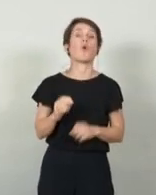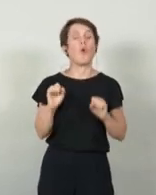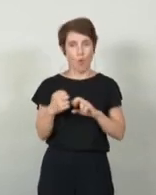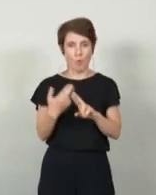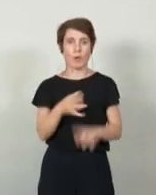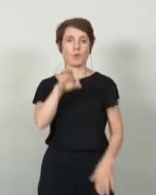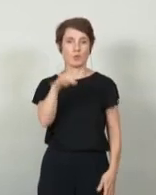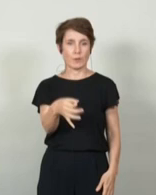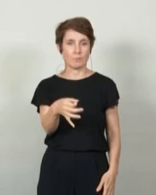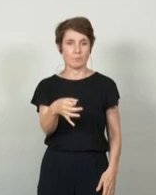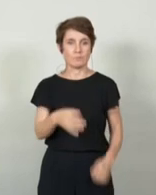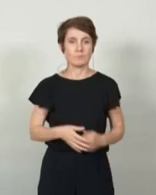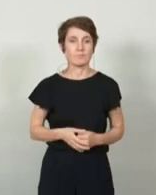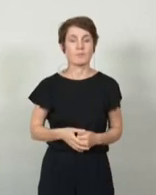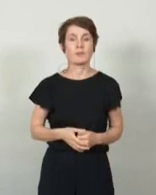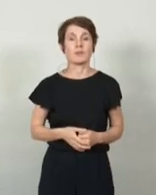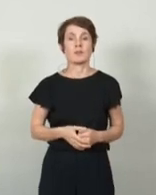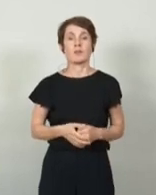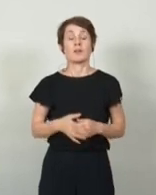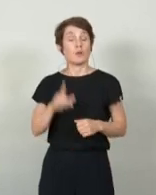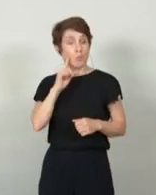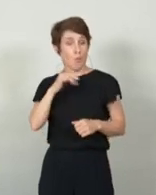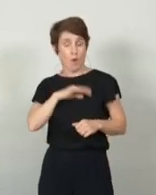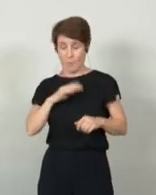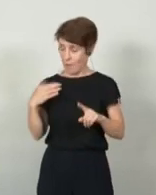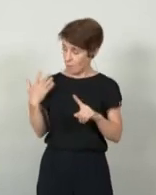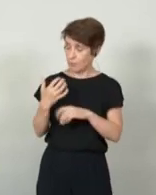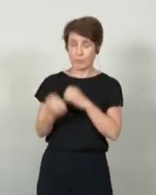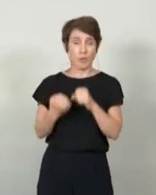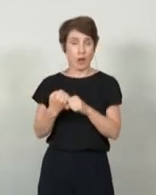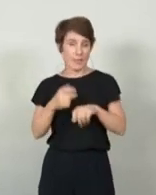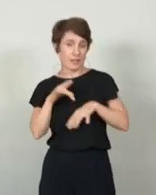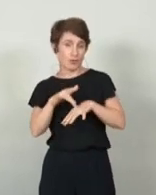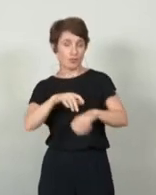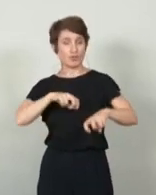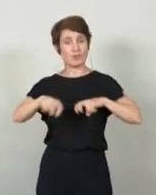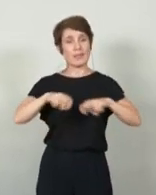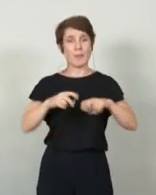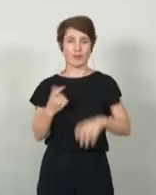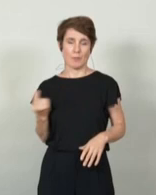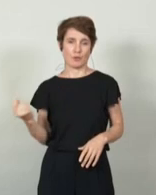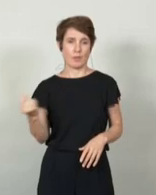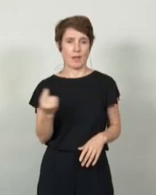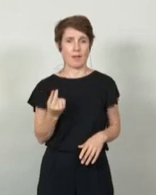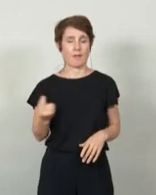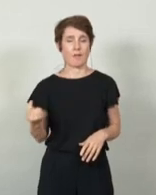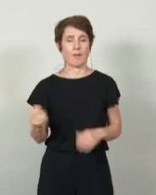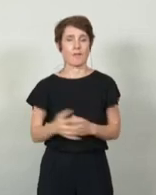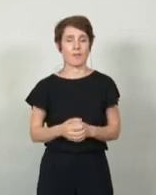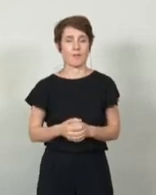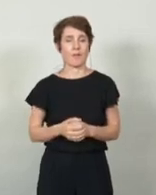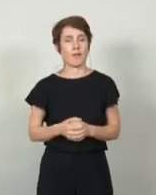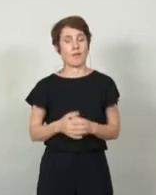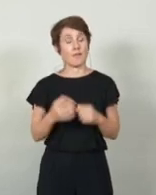de la démarche que nous avons construite et animés tout au long de l'année autour d'une démarche partenariale retenir effectivement